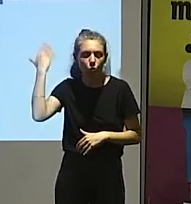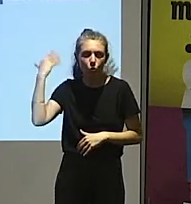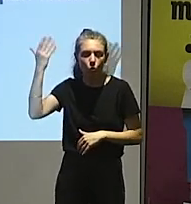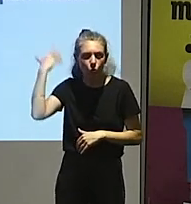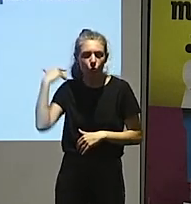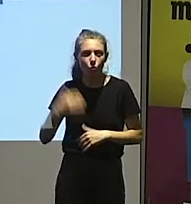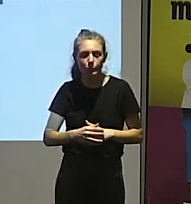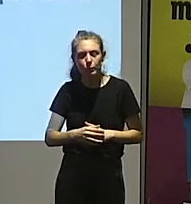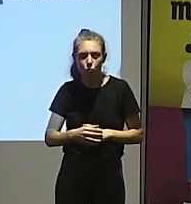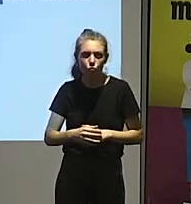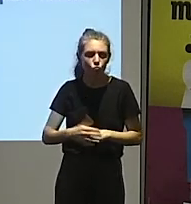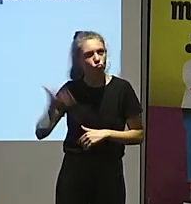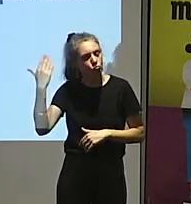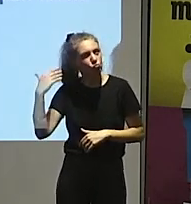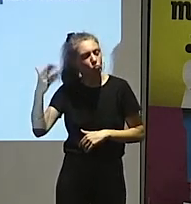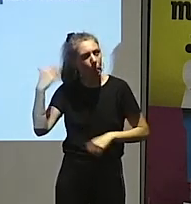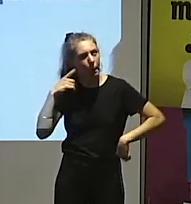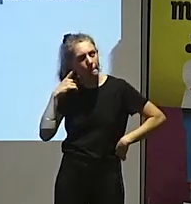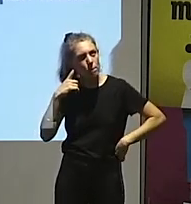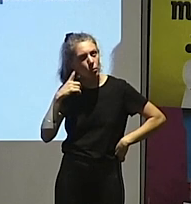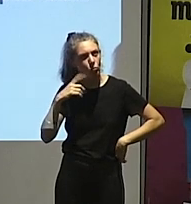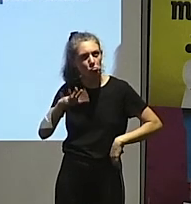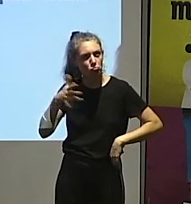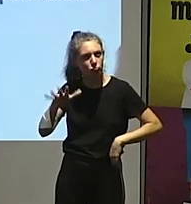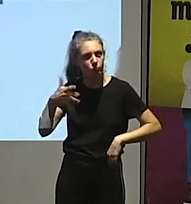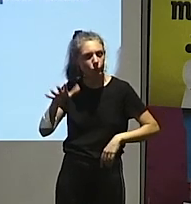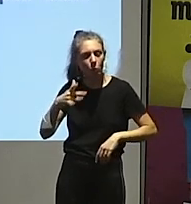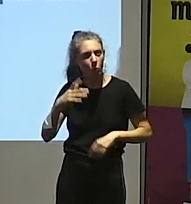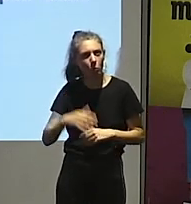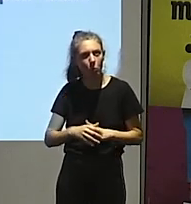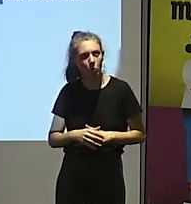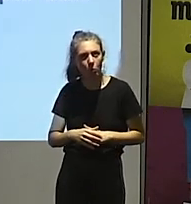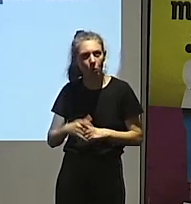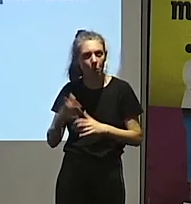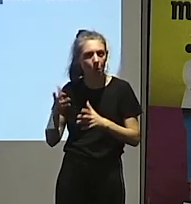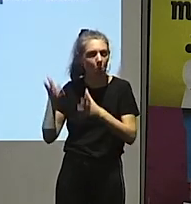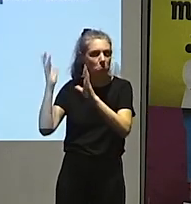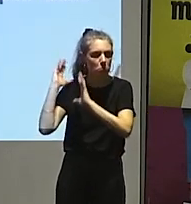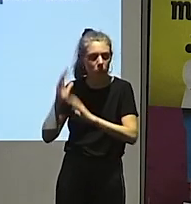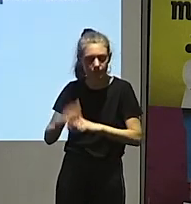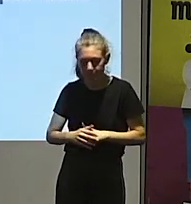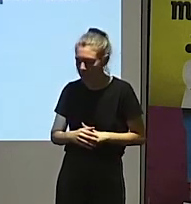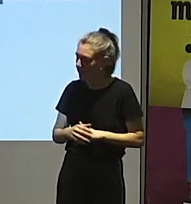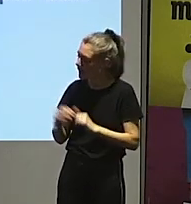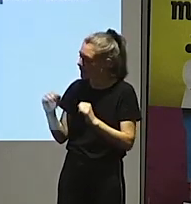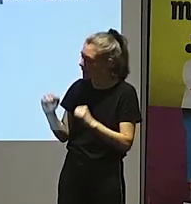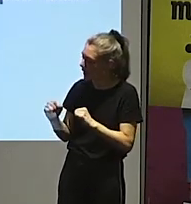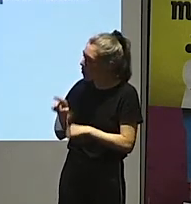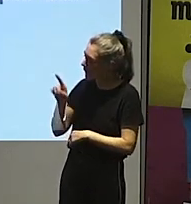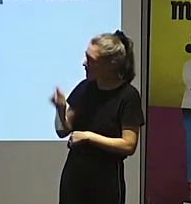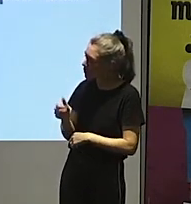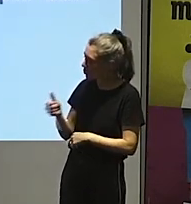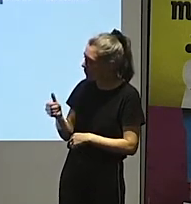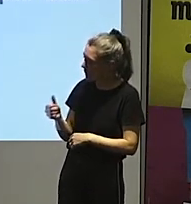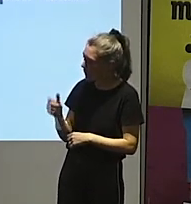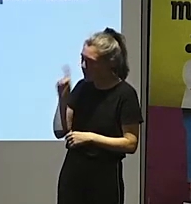de... Alors là... Environ. Ça fait plus de 6 ans. D'accord. Du coup, qu'est-ce qui t'a décidé de faire du